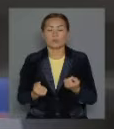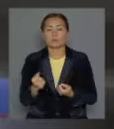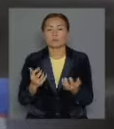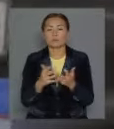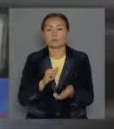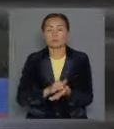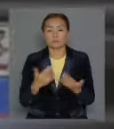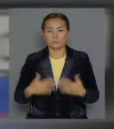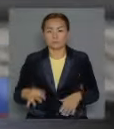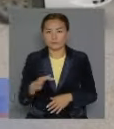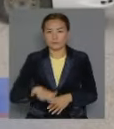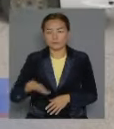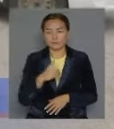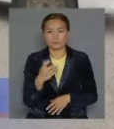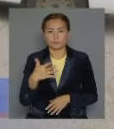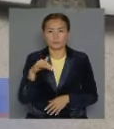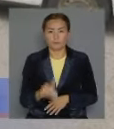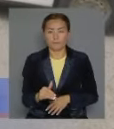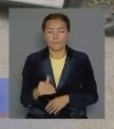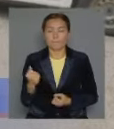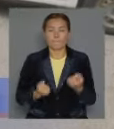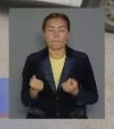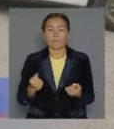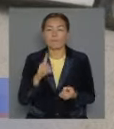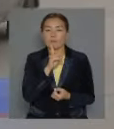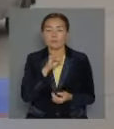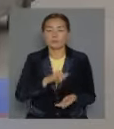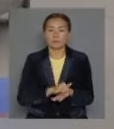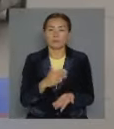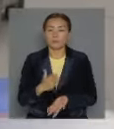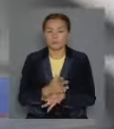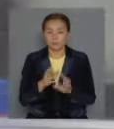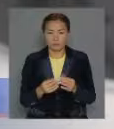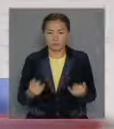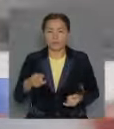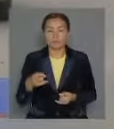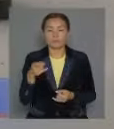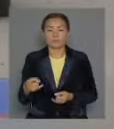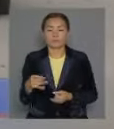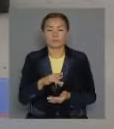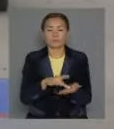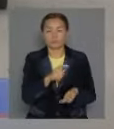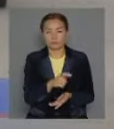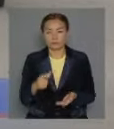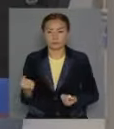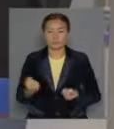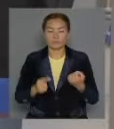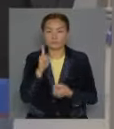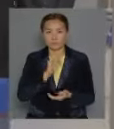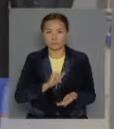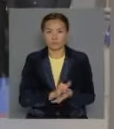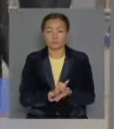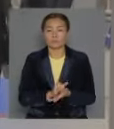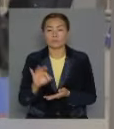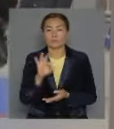есепке қойылған. Облысымызда 150 мыңнан астам көлік құралы уақытша тіркеуде тұр. Бүгінде мыңнан астам қала тұрғынынан көлікті уақытша есепке